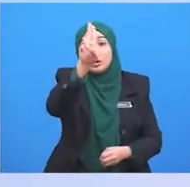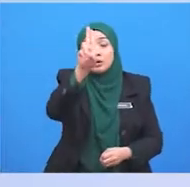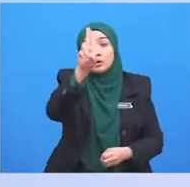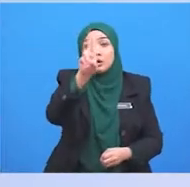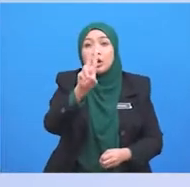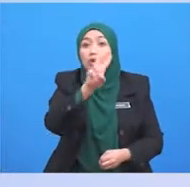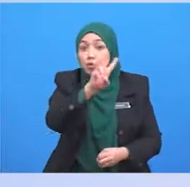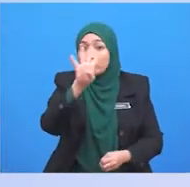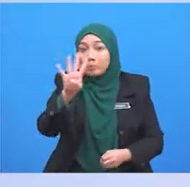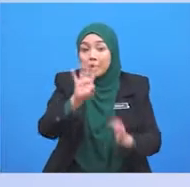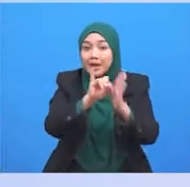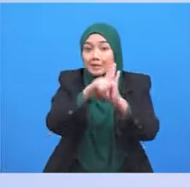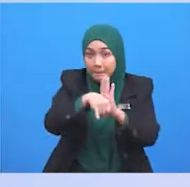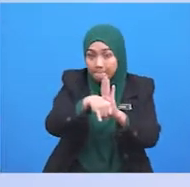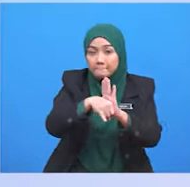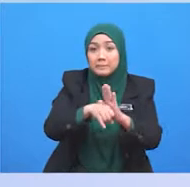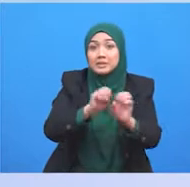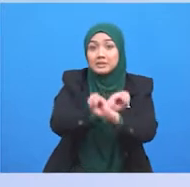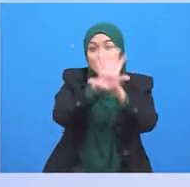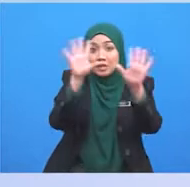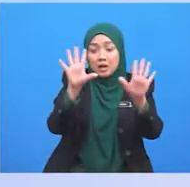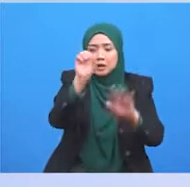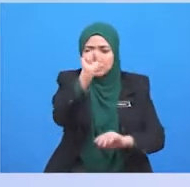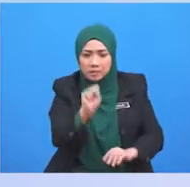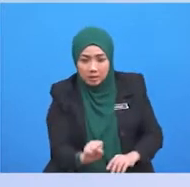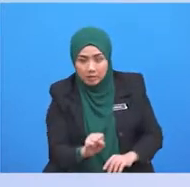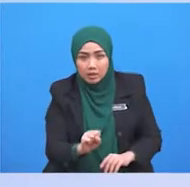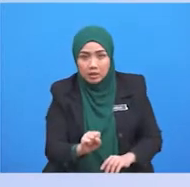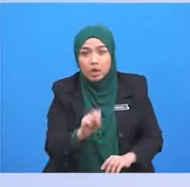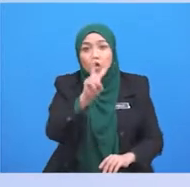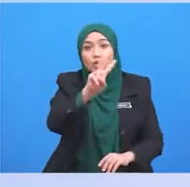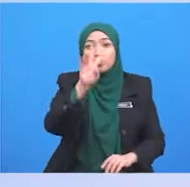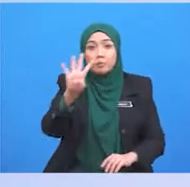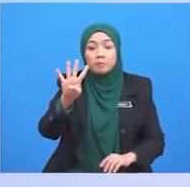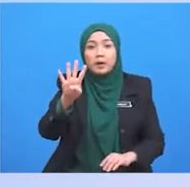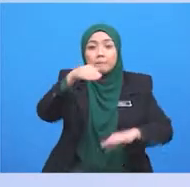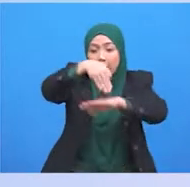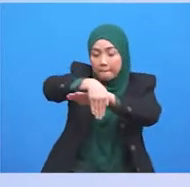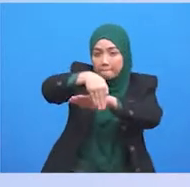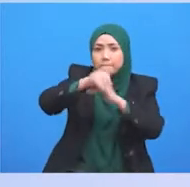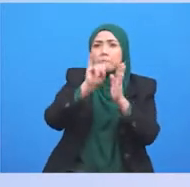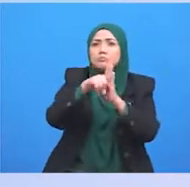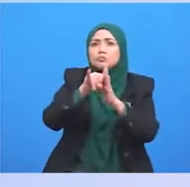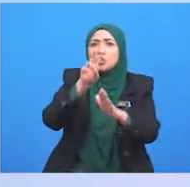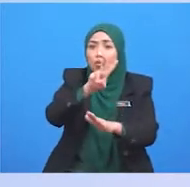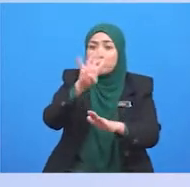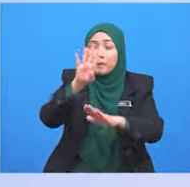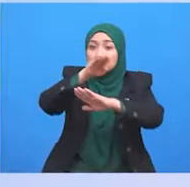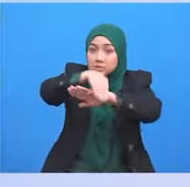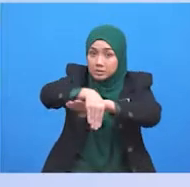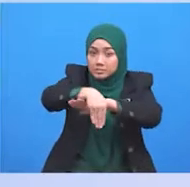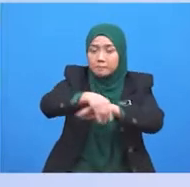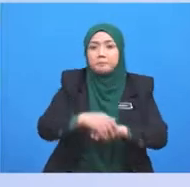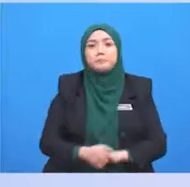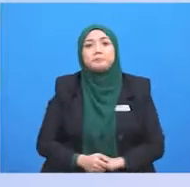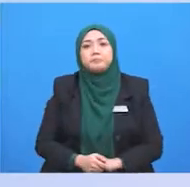24 jam siang manakala kutub selatan mengalami 24 jam malam. Ketika solstis musim